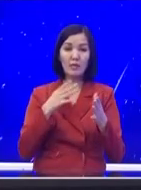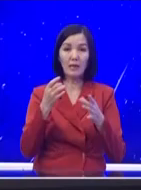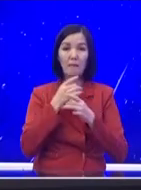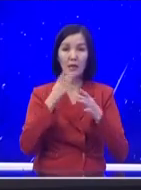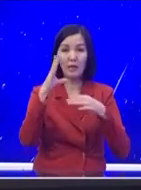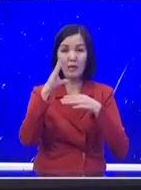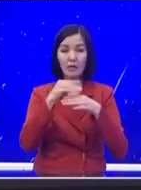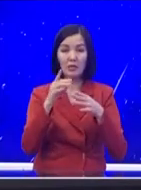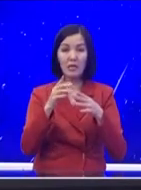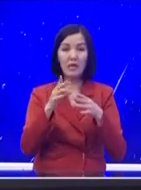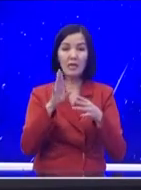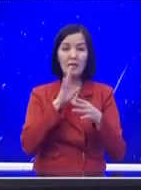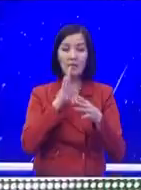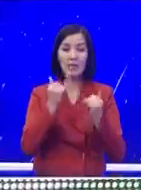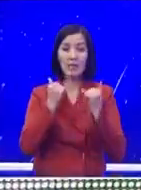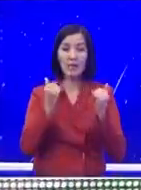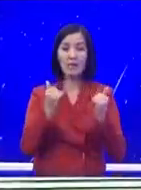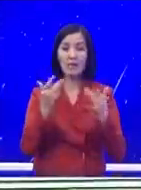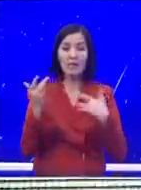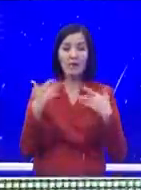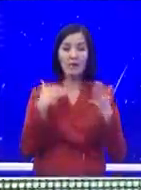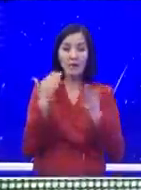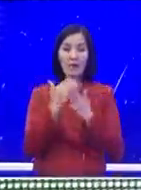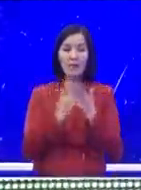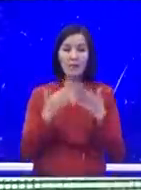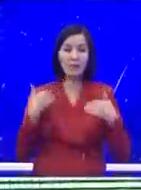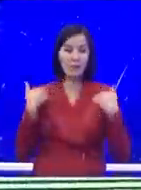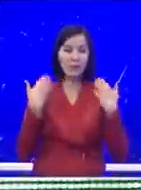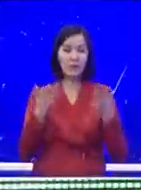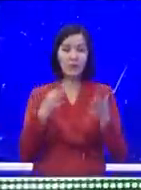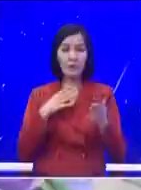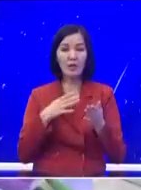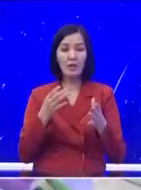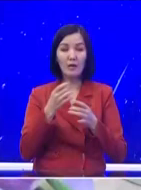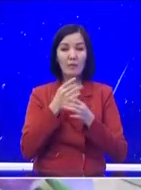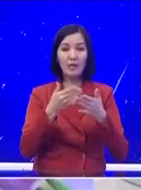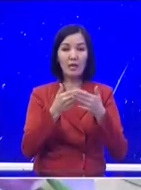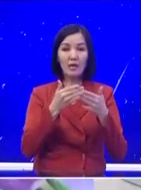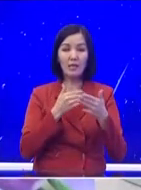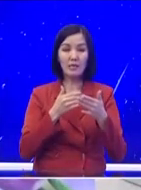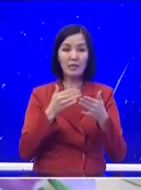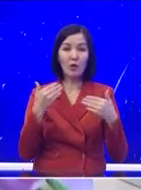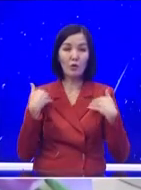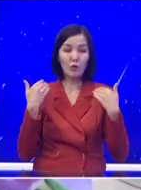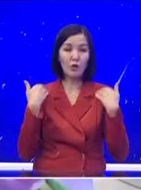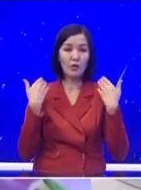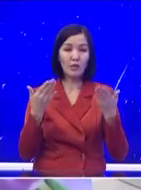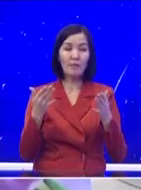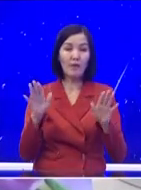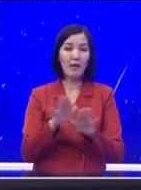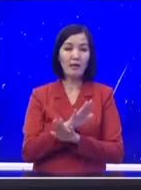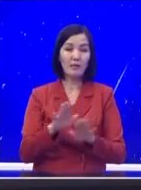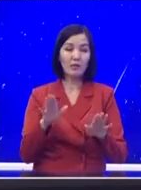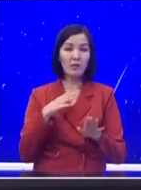мерекелік кеште нәзік жандылардың құрметіне орай өнер майталмандары өнер көрсетті. Мереке қарсаңында жылы лебіздерін білдіріп, әндер